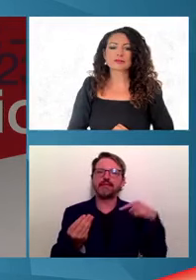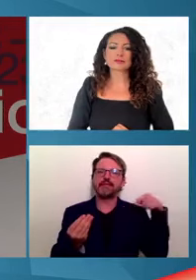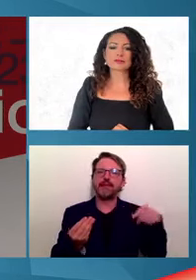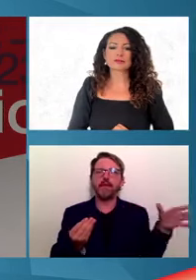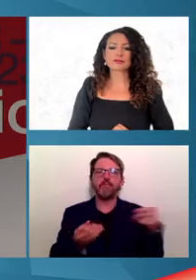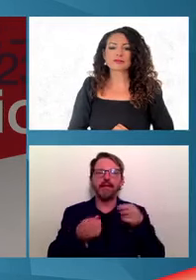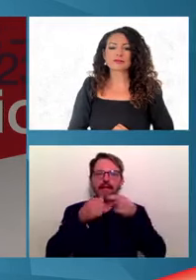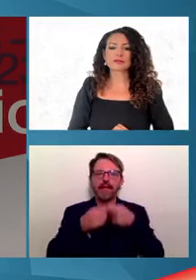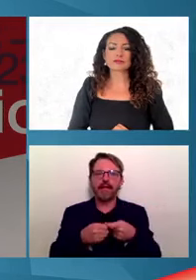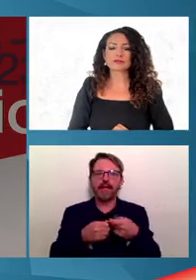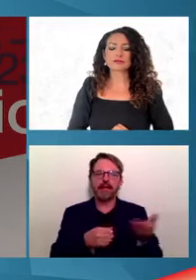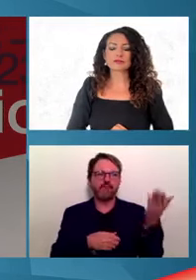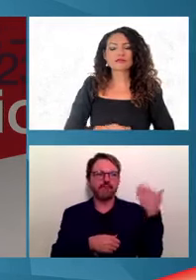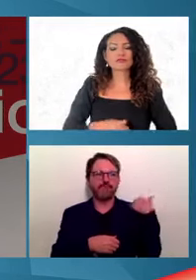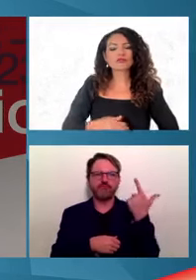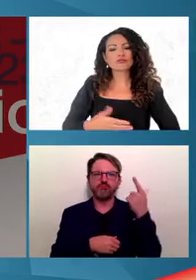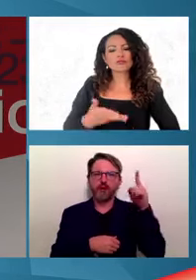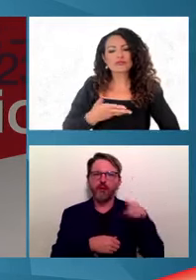vergangenen 2 Monaten